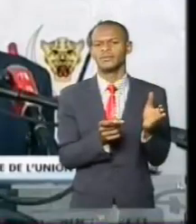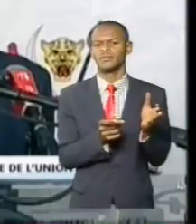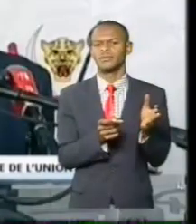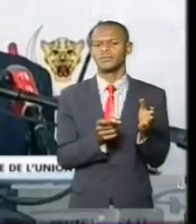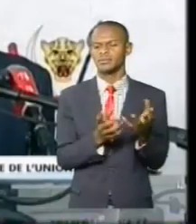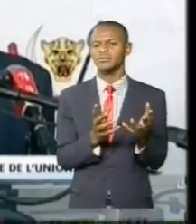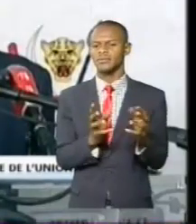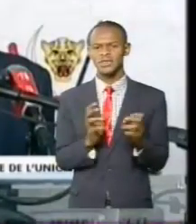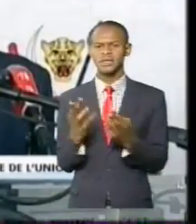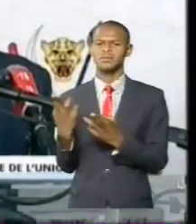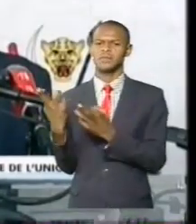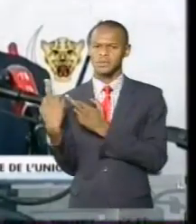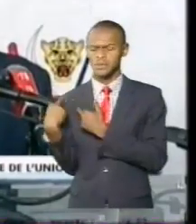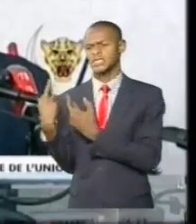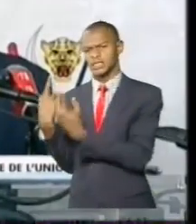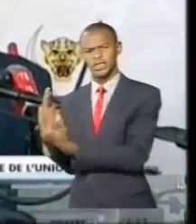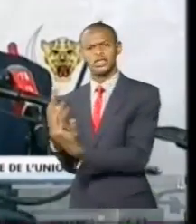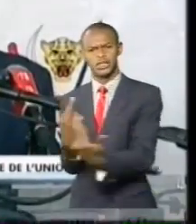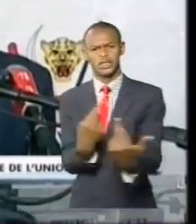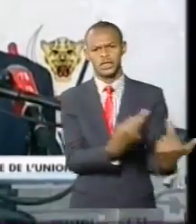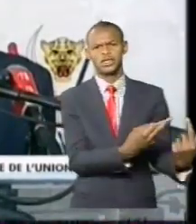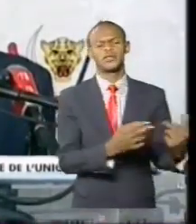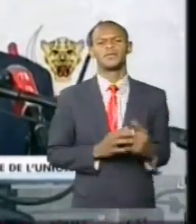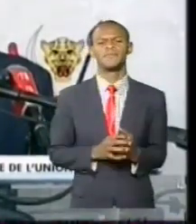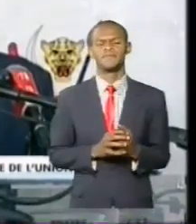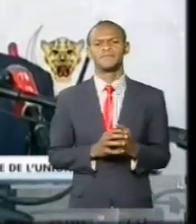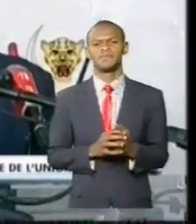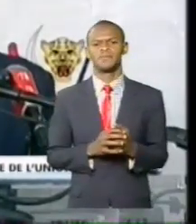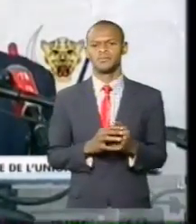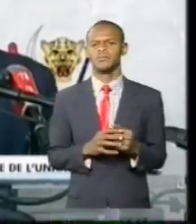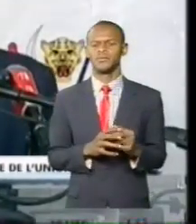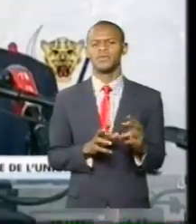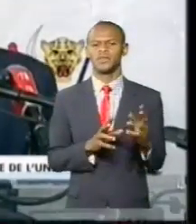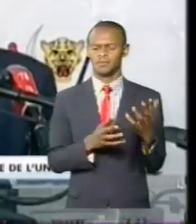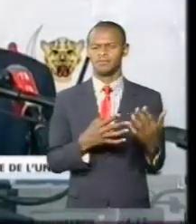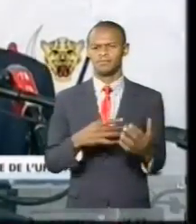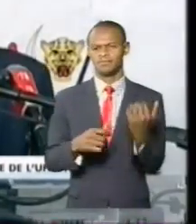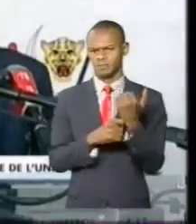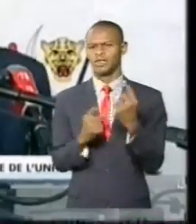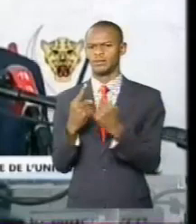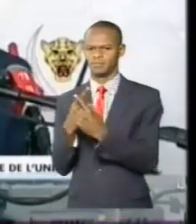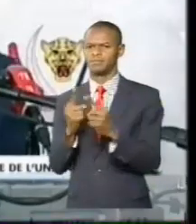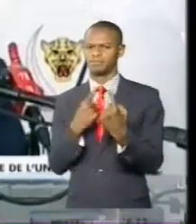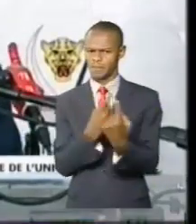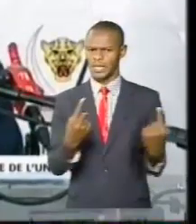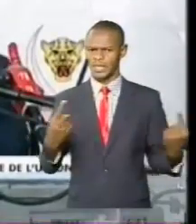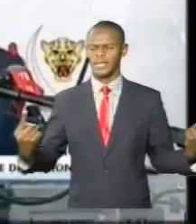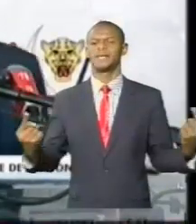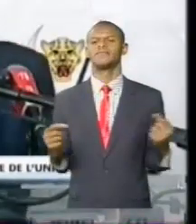fonctions et en regard de leur nom les personnes ci-après.